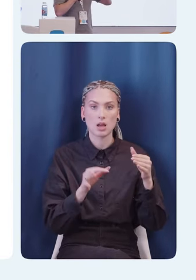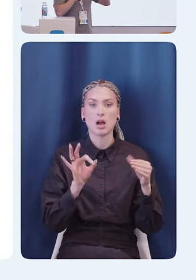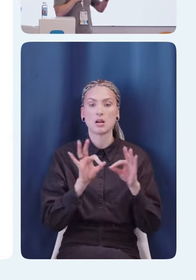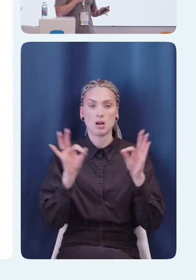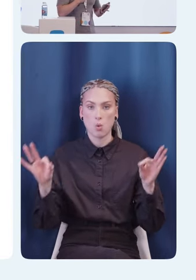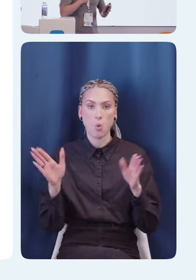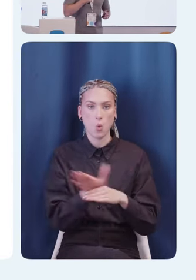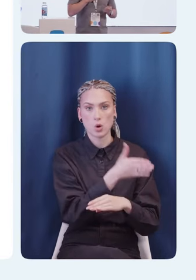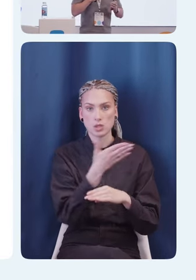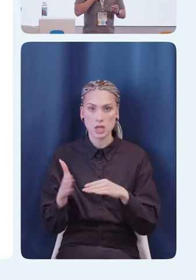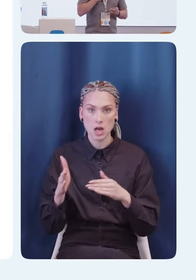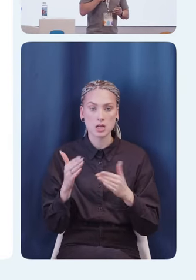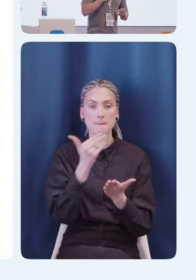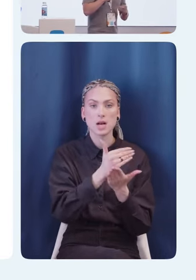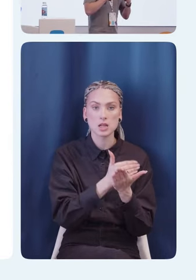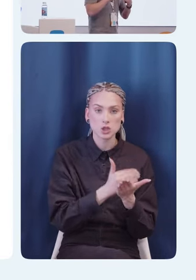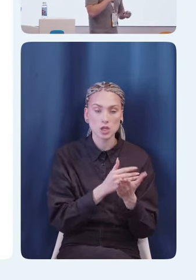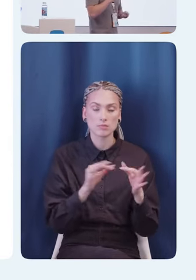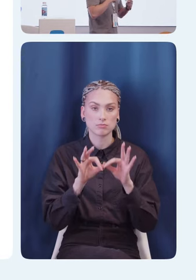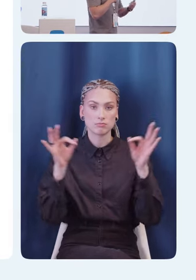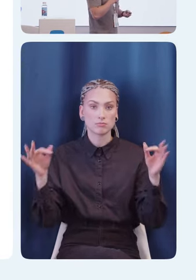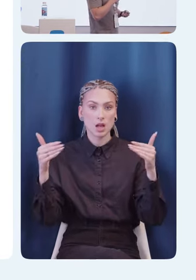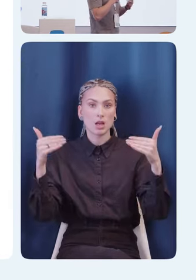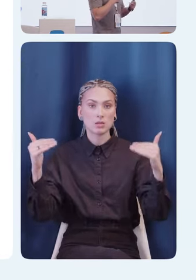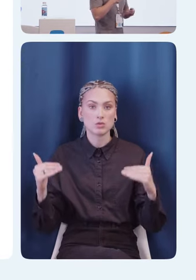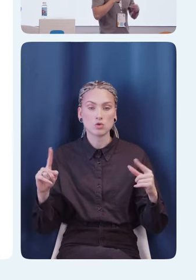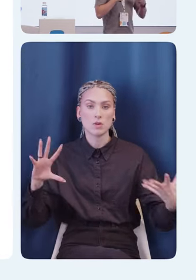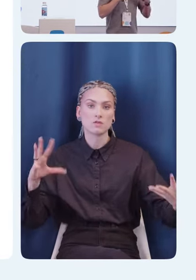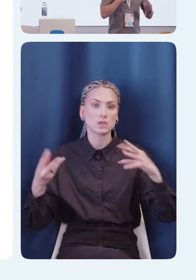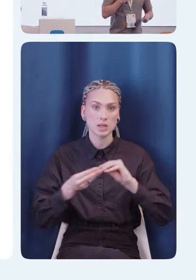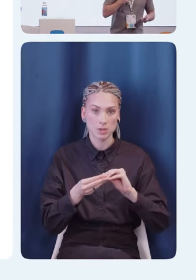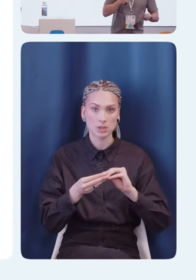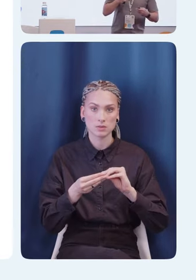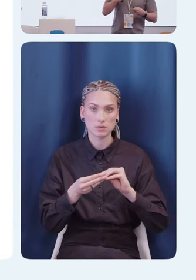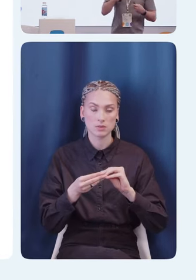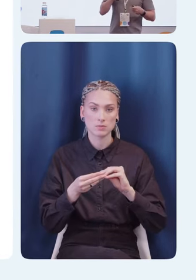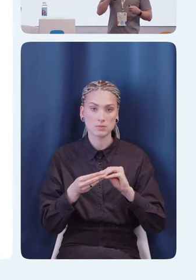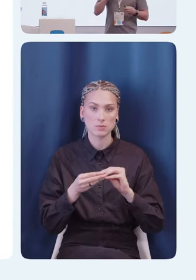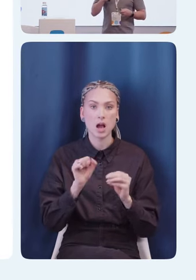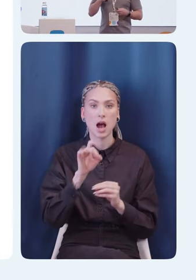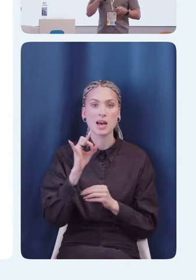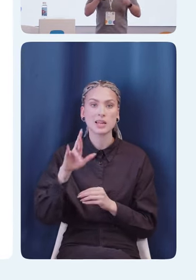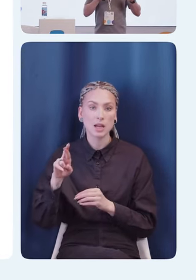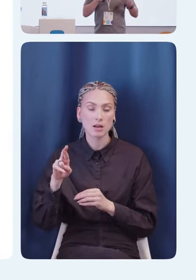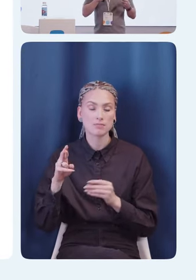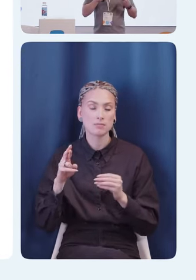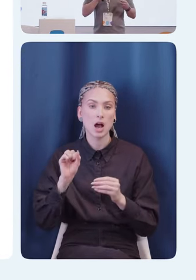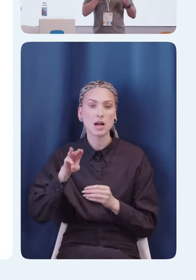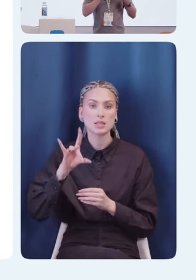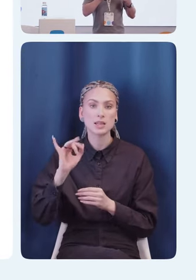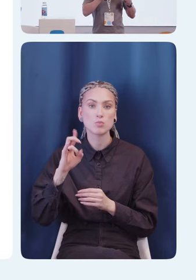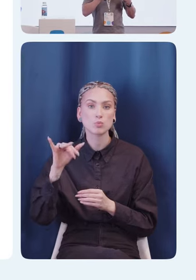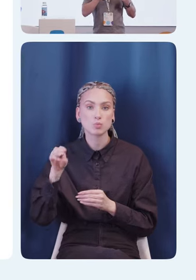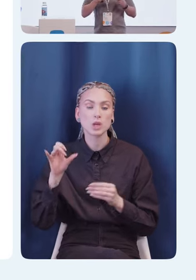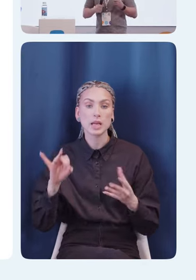на уровне всего приложения, для того, чтобы они точно так же взаимодействовали с этими элементами, с этими ARIA-атрибутами и обеспечивали